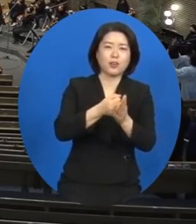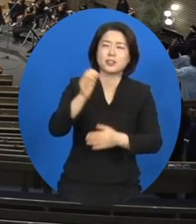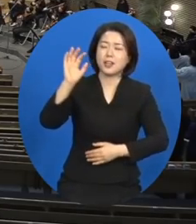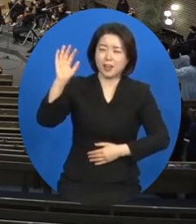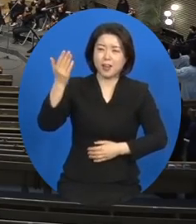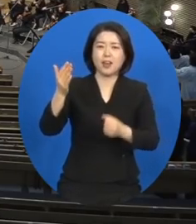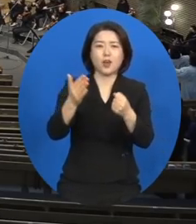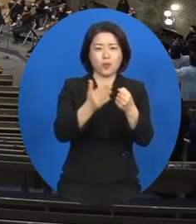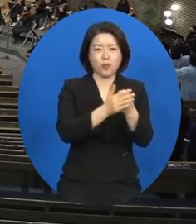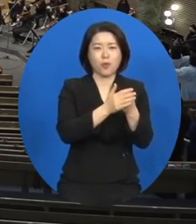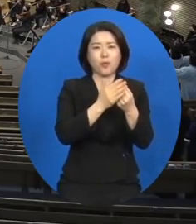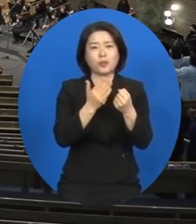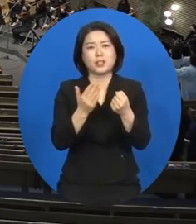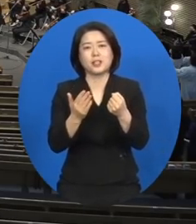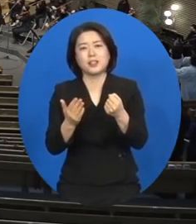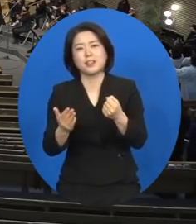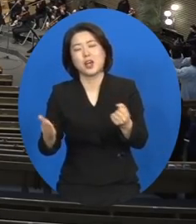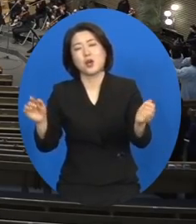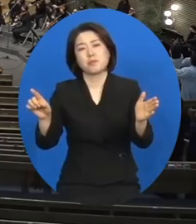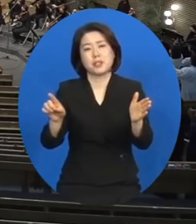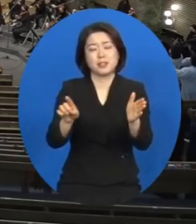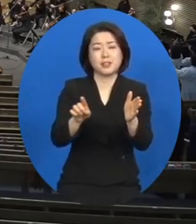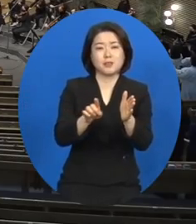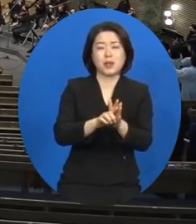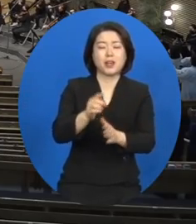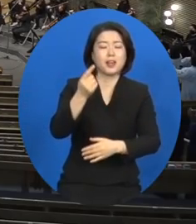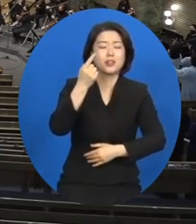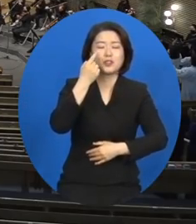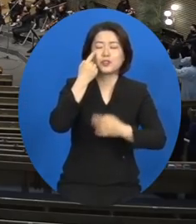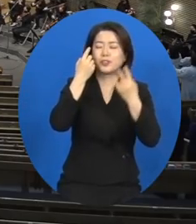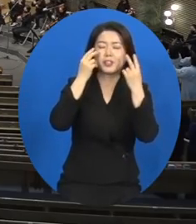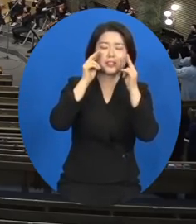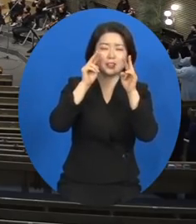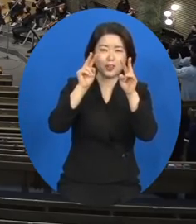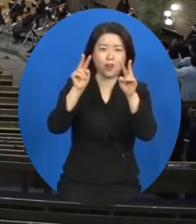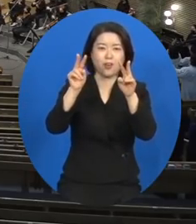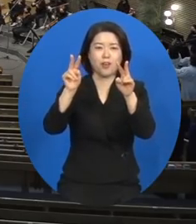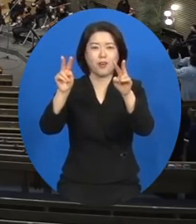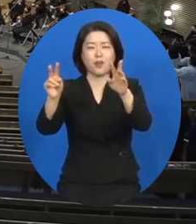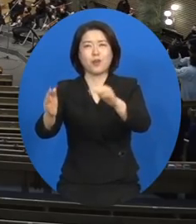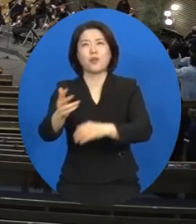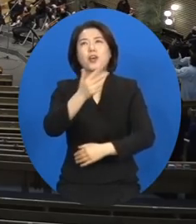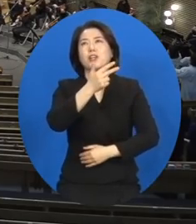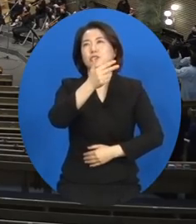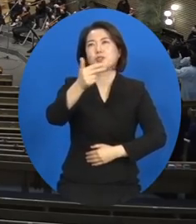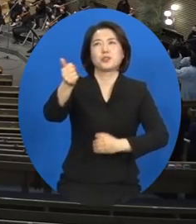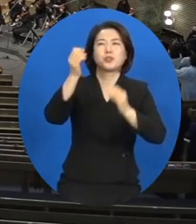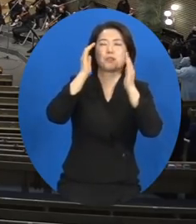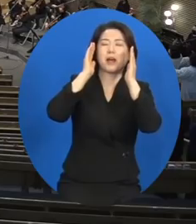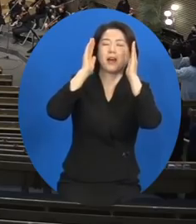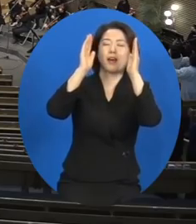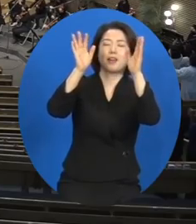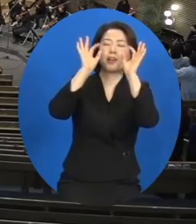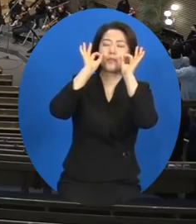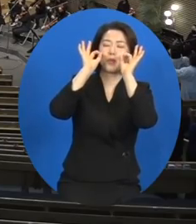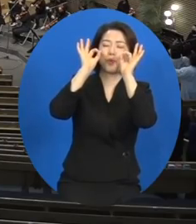확정되어 사오니 믿음의 눈 들어 주를